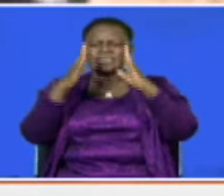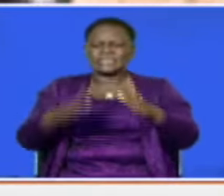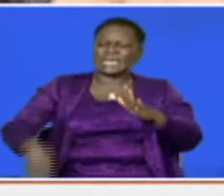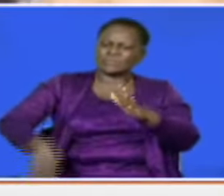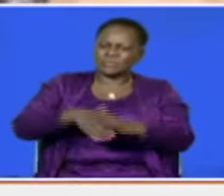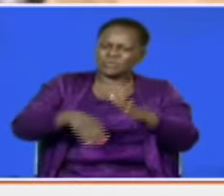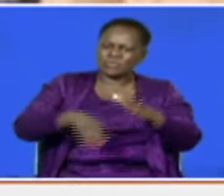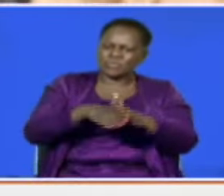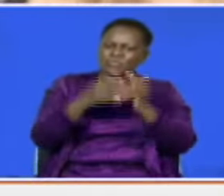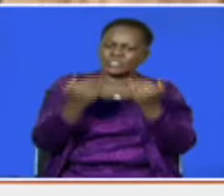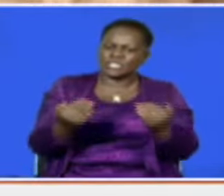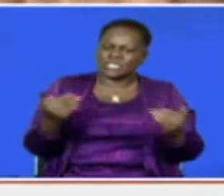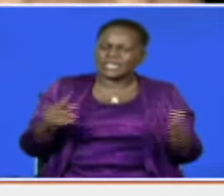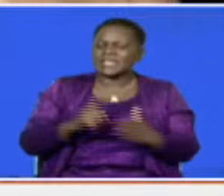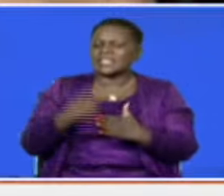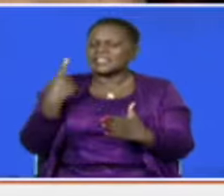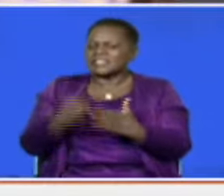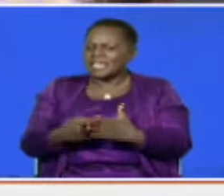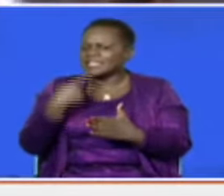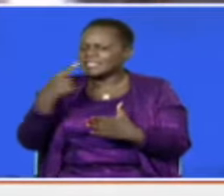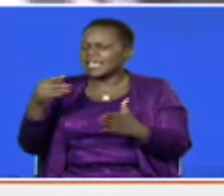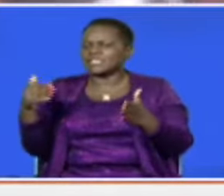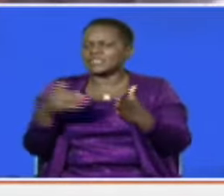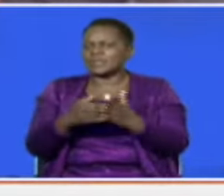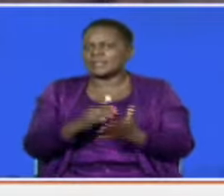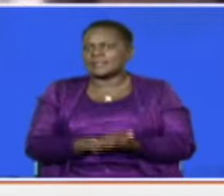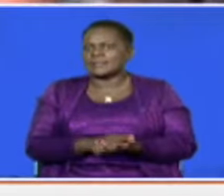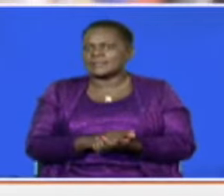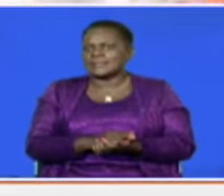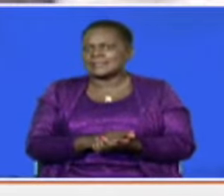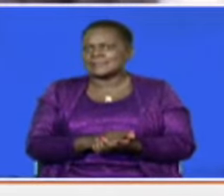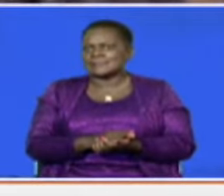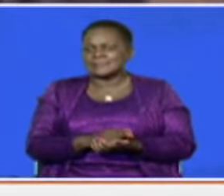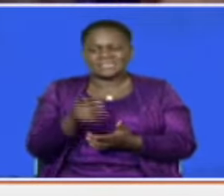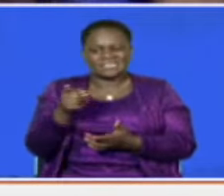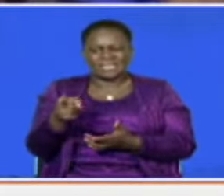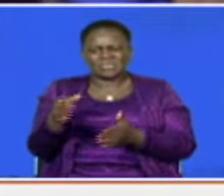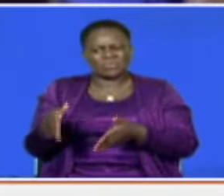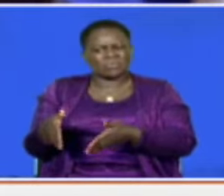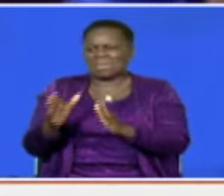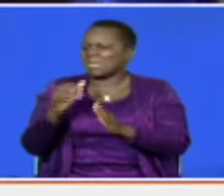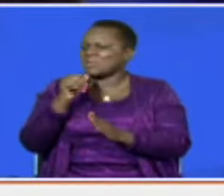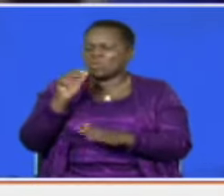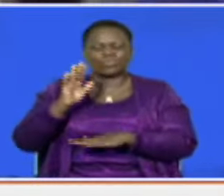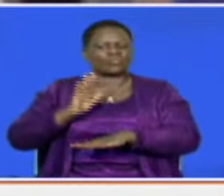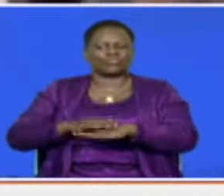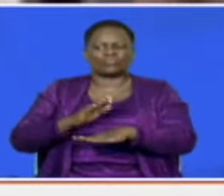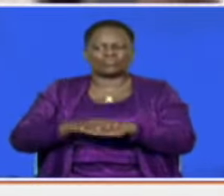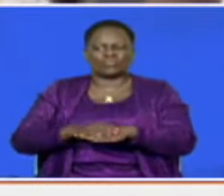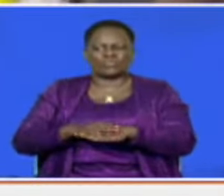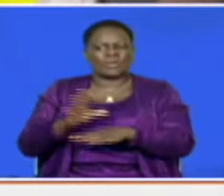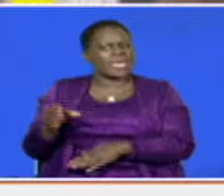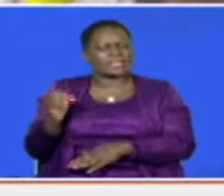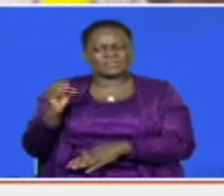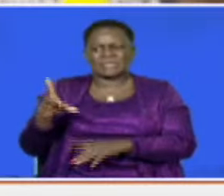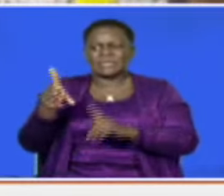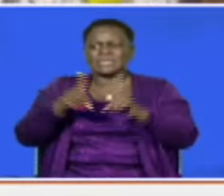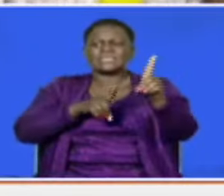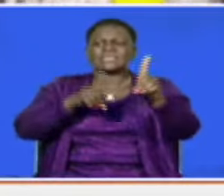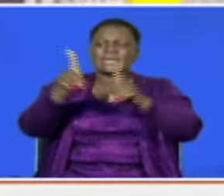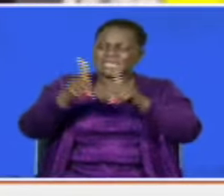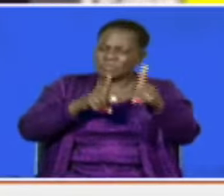wafukuze watoto waende nyumbani, niposa aseme mgomo. That kind of approach was quite costly for parents in terms of